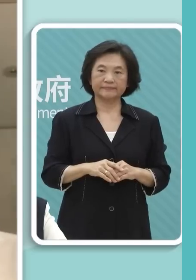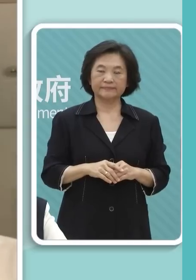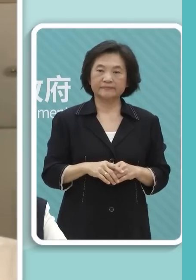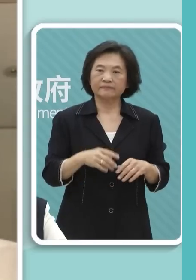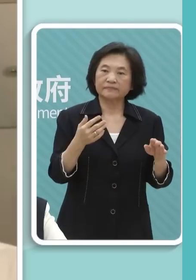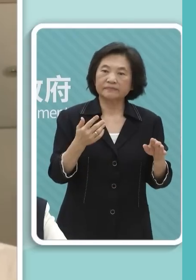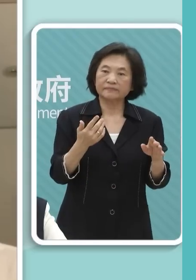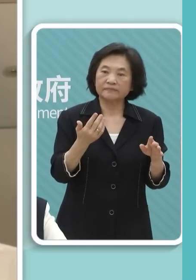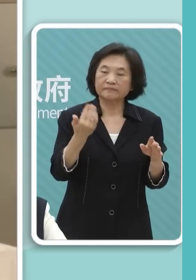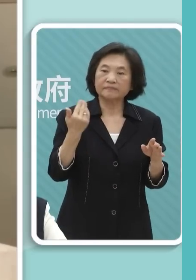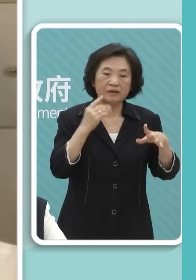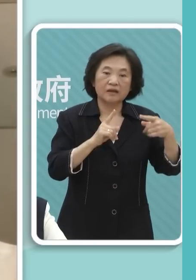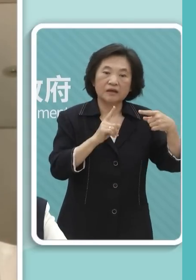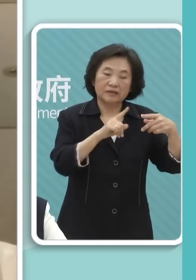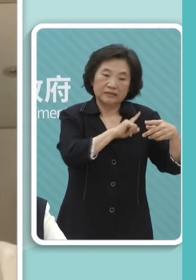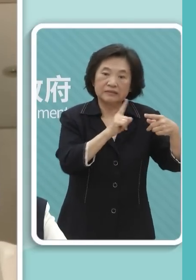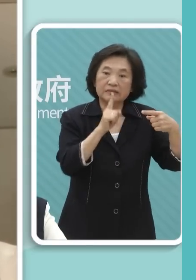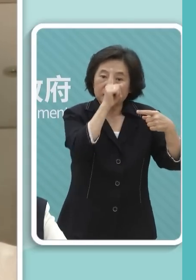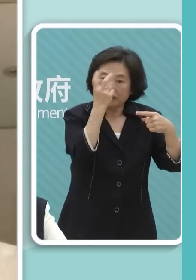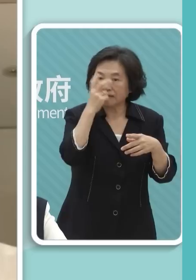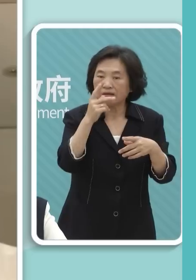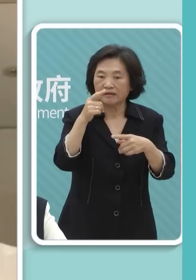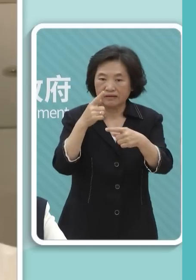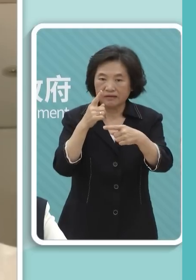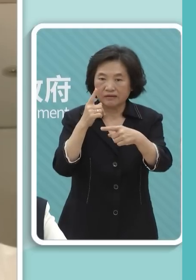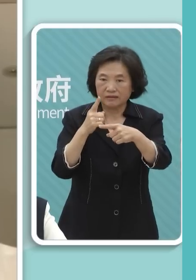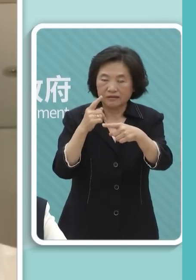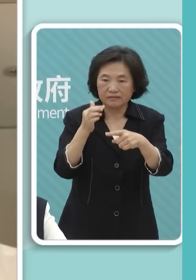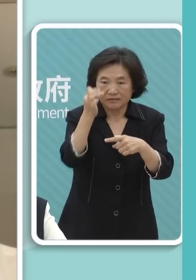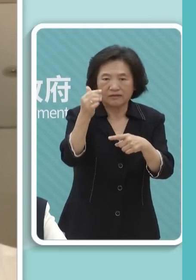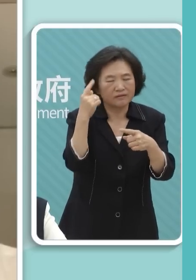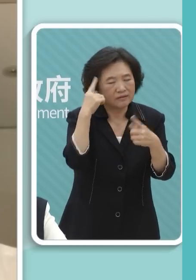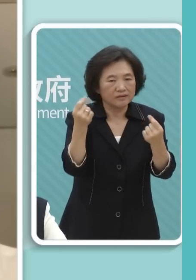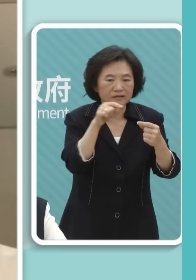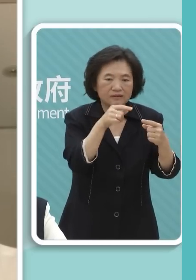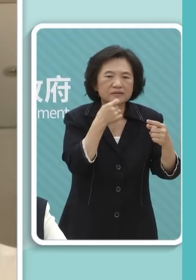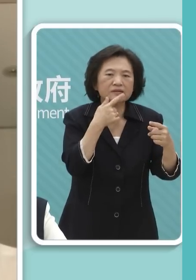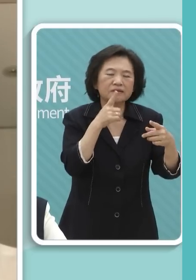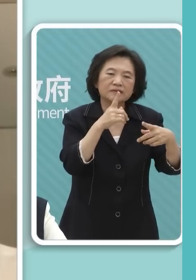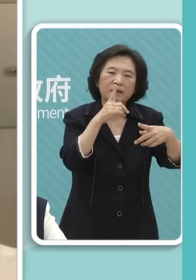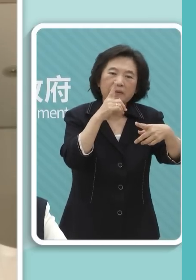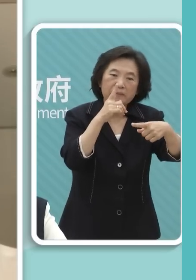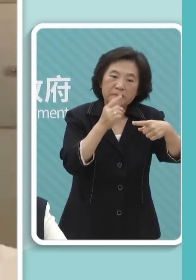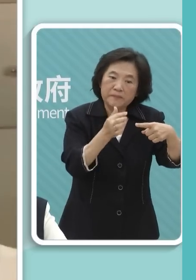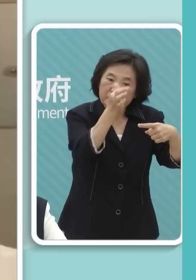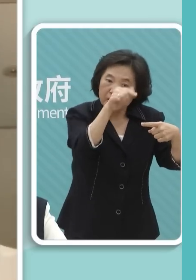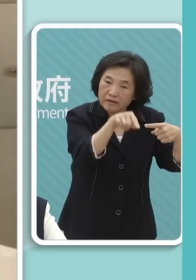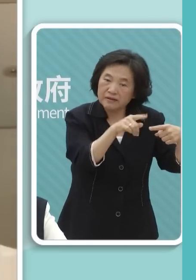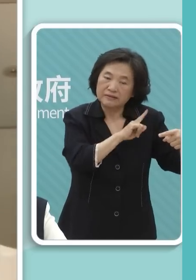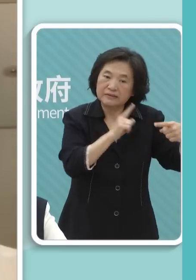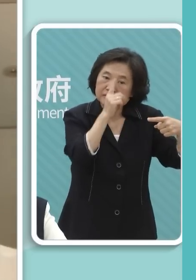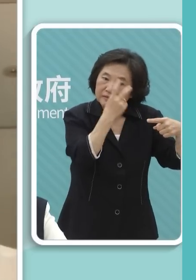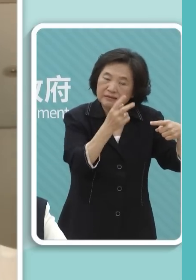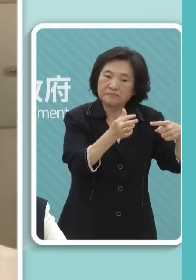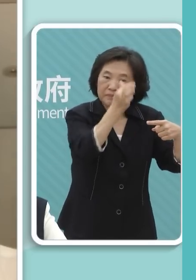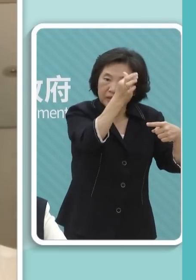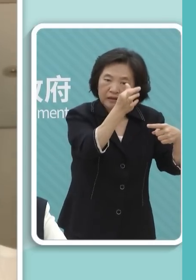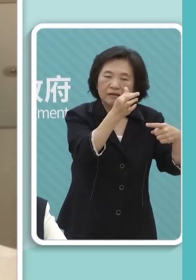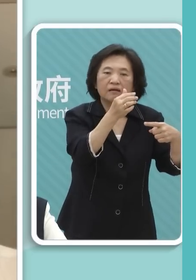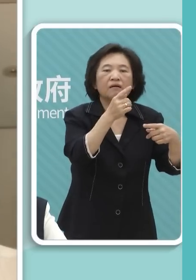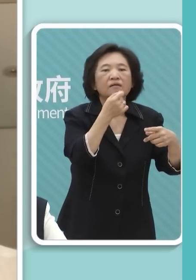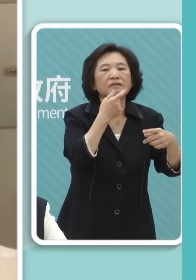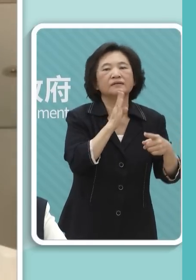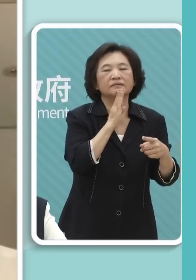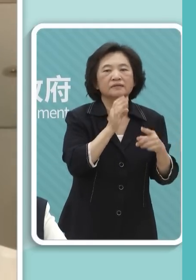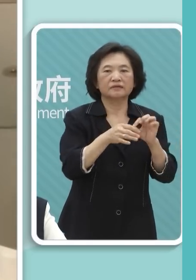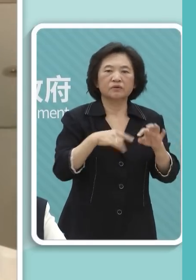我为什么会主张说快筛阳算作 PCR 阳性 ？PCR 量能有限的哈。第二点是哈，我们的划船系统哦，现在没有办法应付